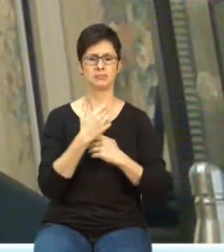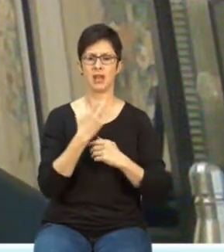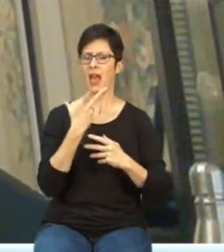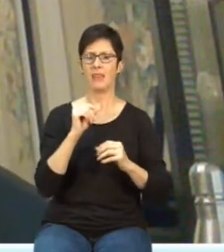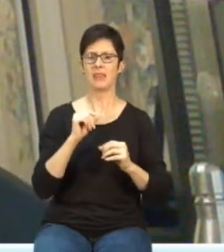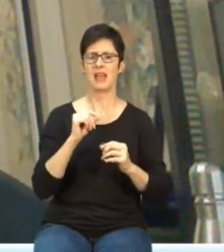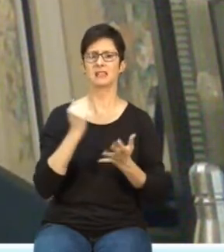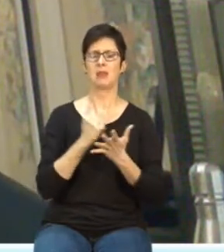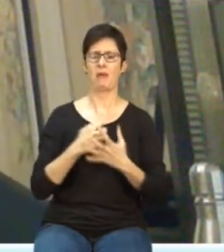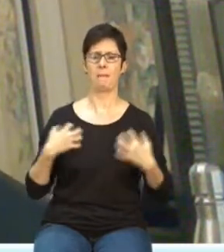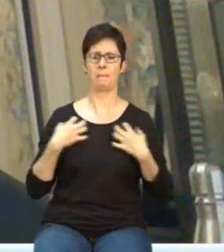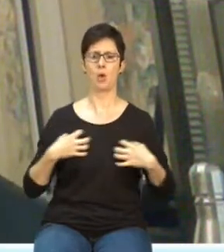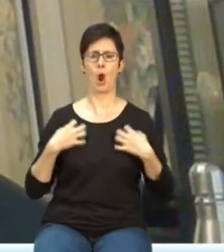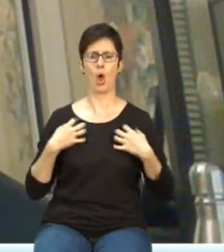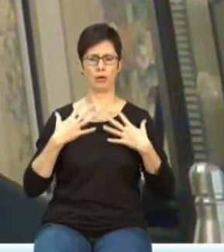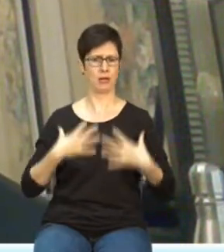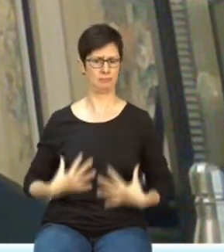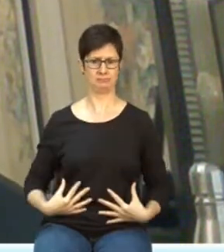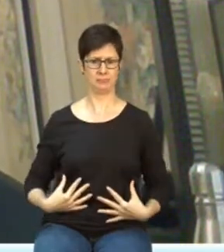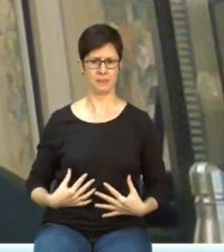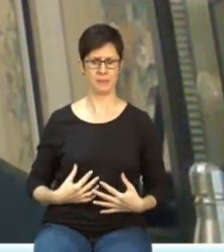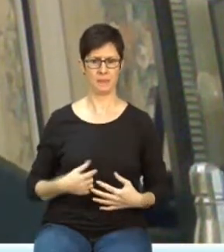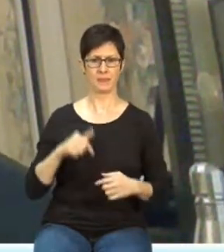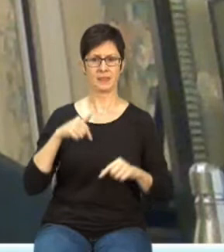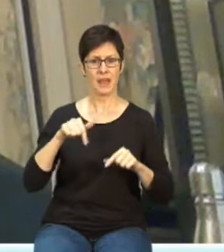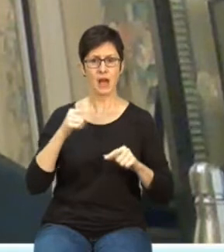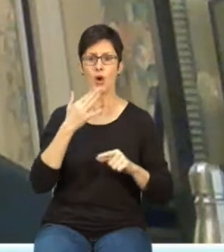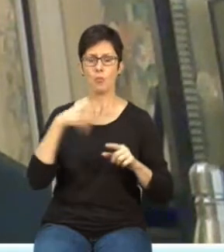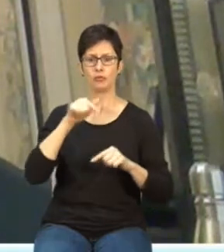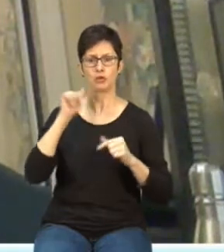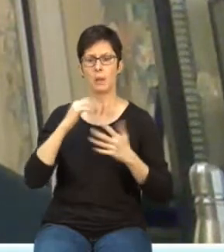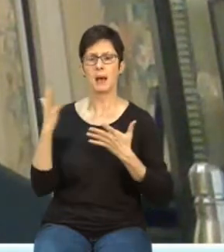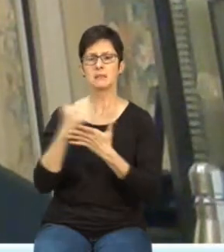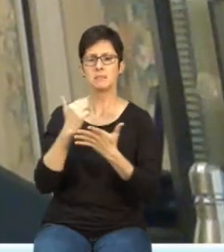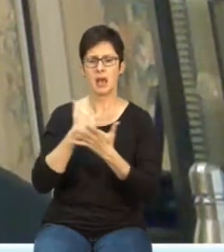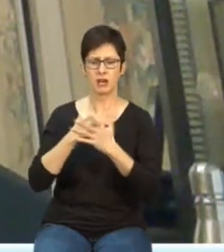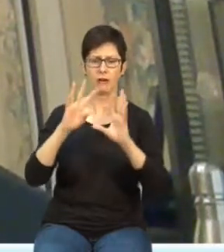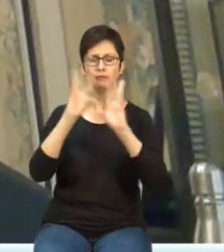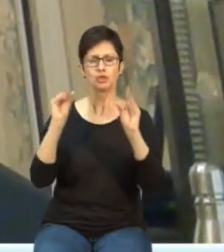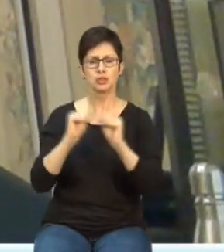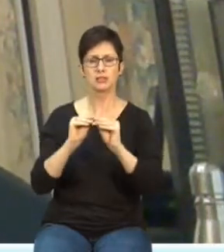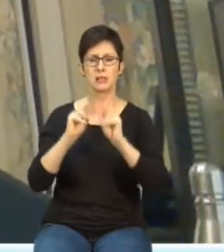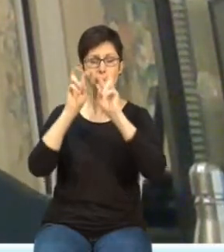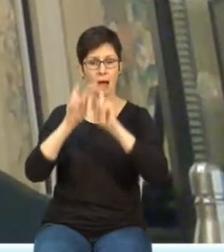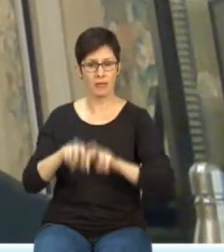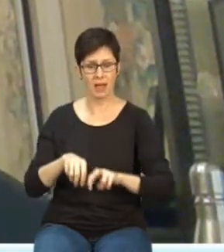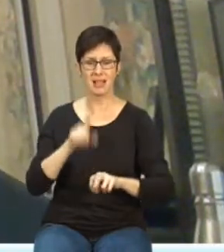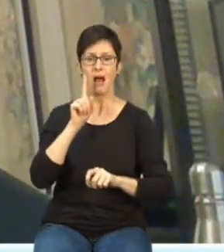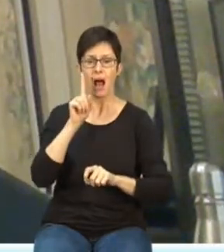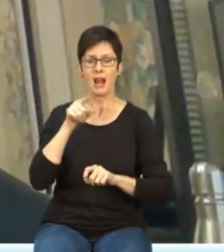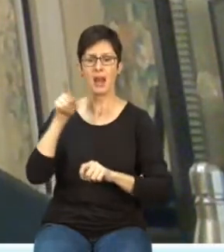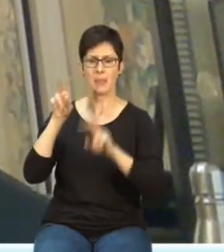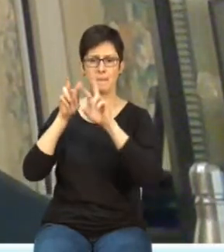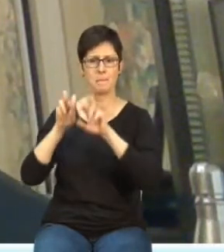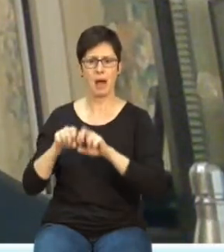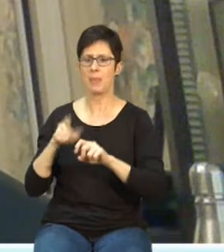natomiast mówi się o tym w tej chwili że należy zbierać wszystkie dostępne na badania Natomiast bardzo często te badania